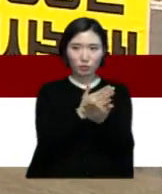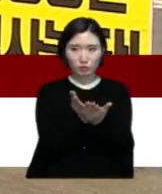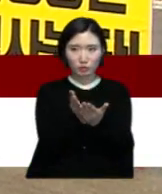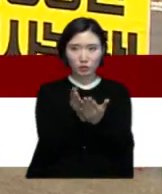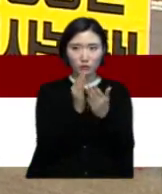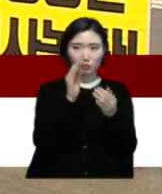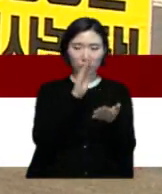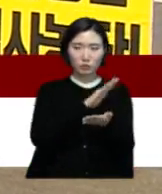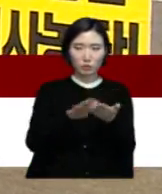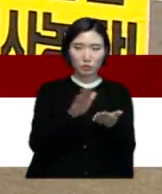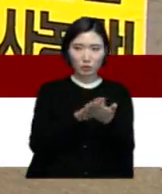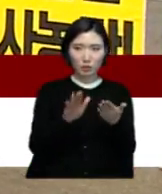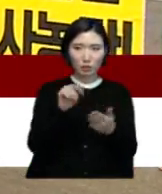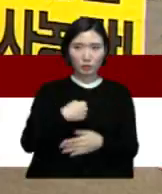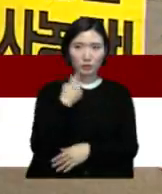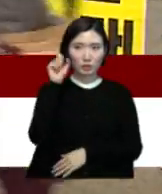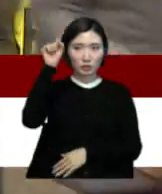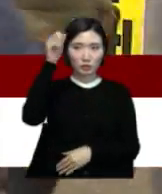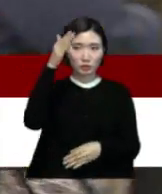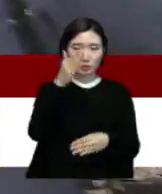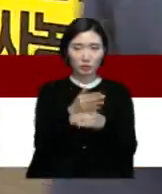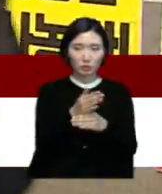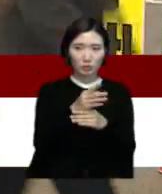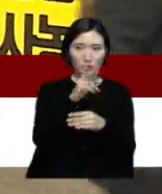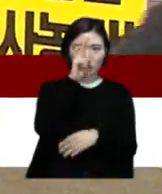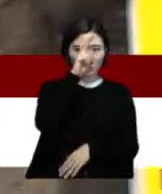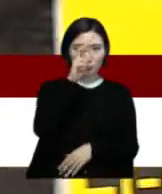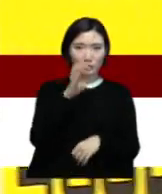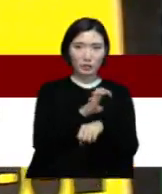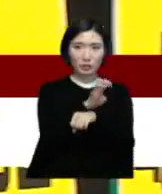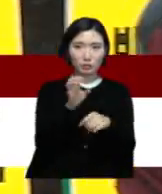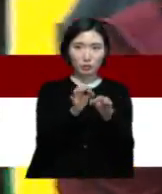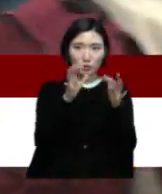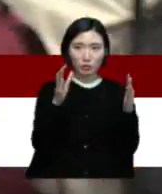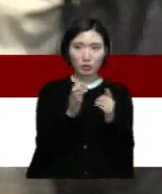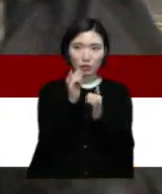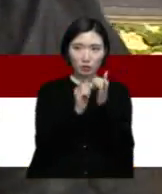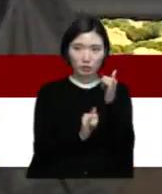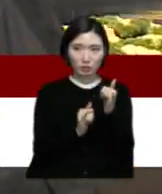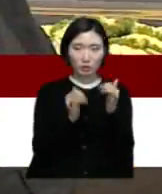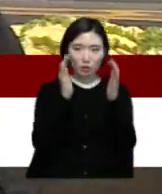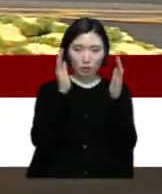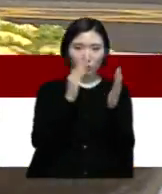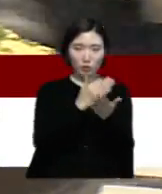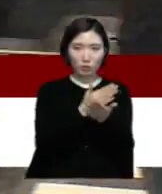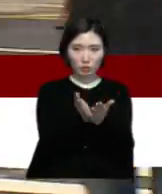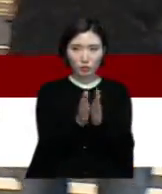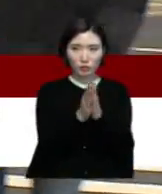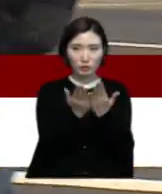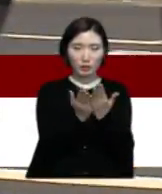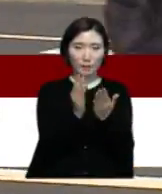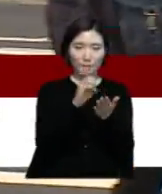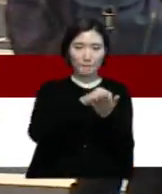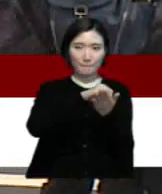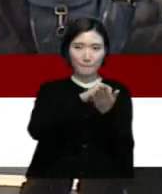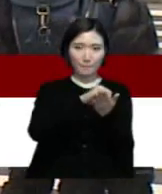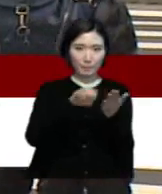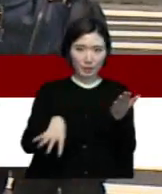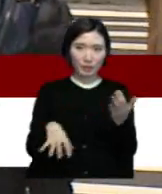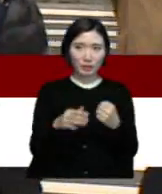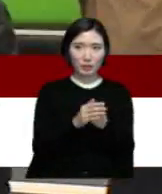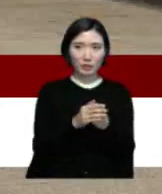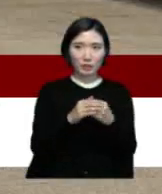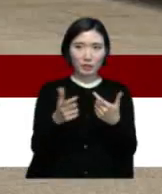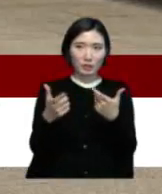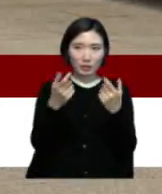나섰습니다 1인 시위는 정오부터 40분 동안 국정 역사교과서 폐기를 촉구하는 내용으로 이번주 년 의